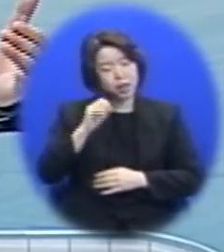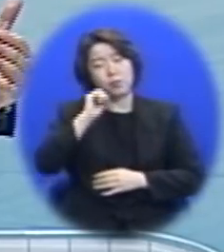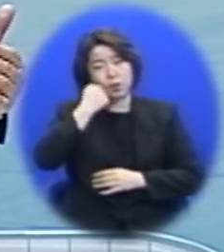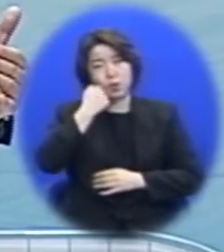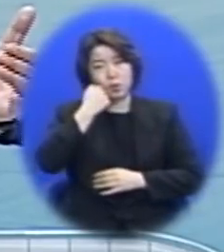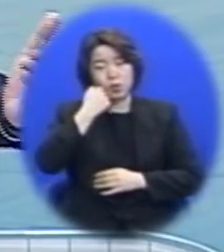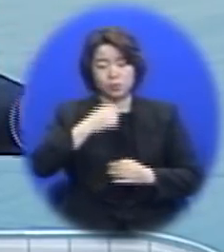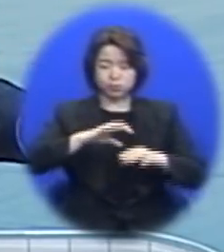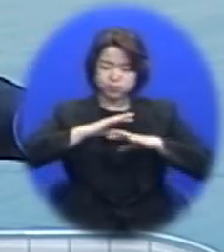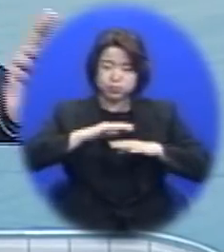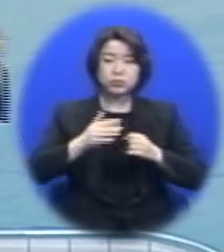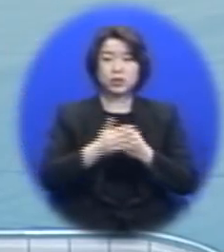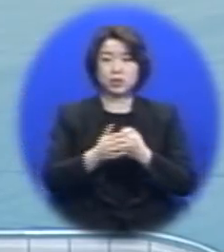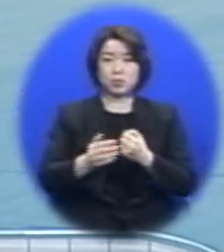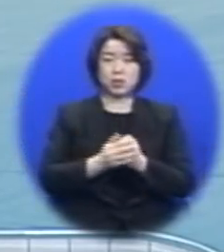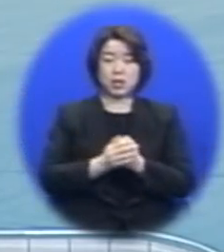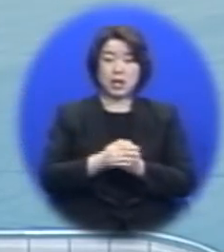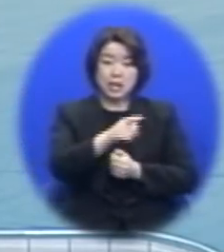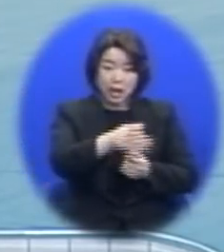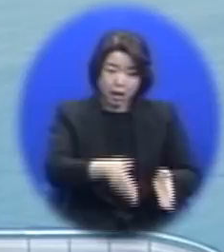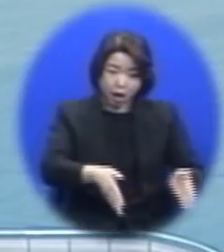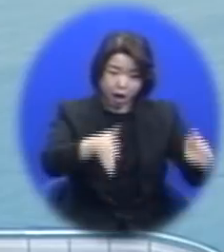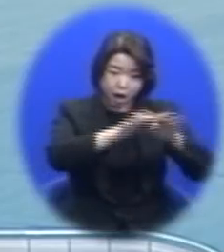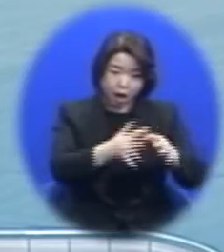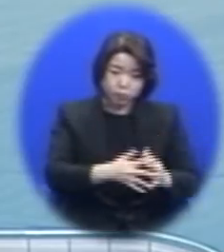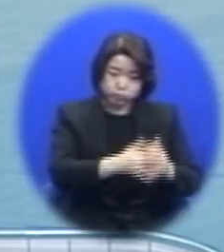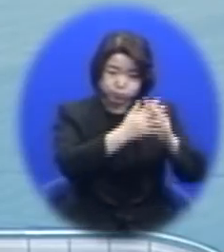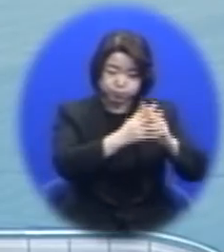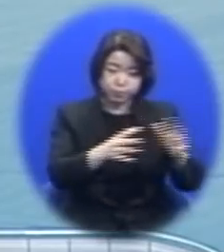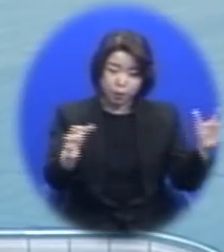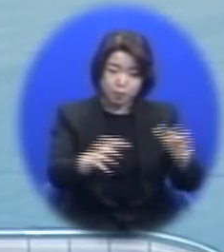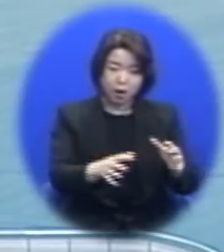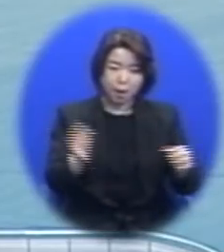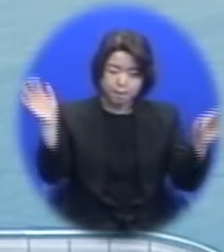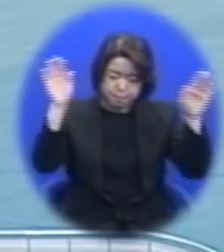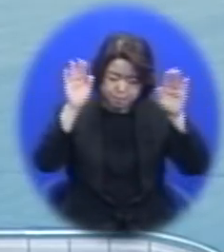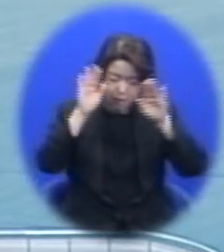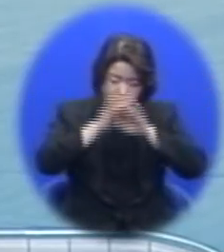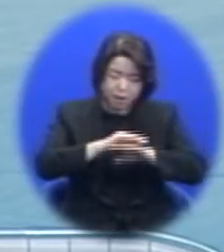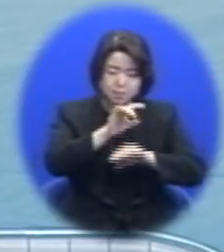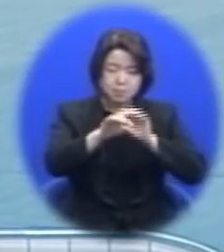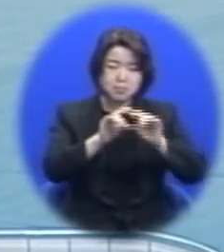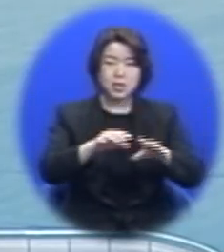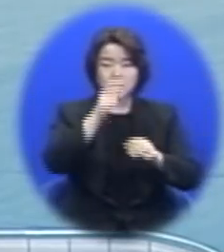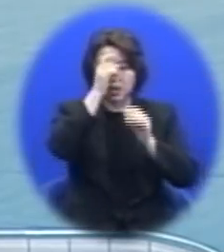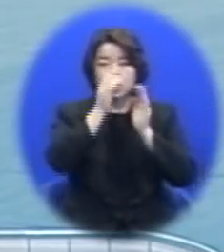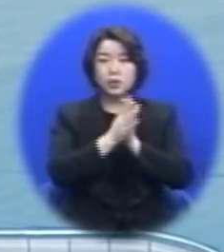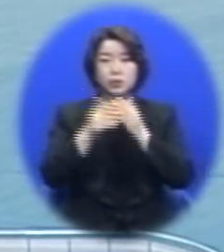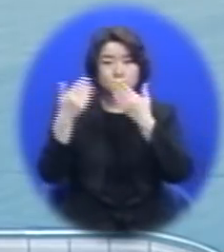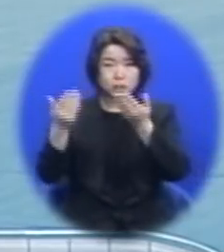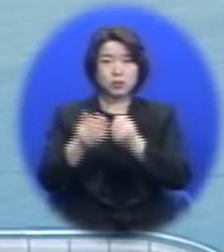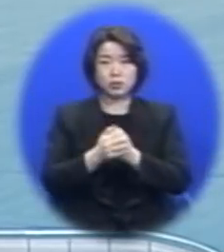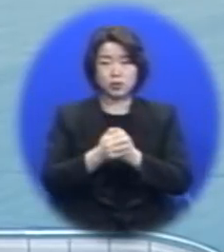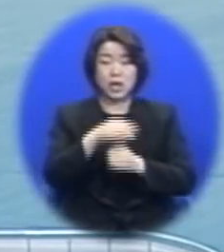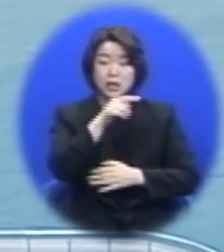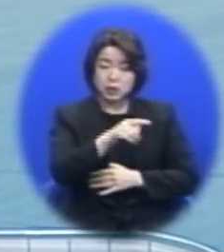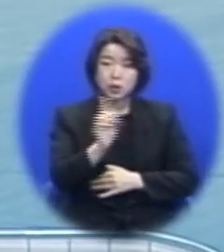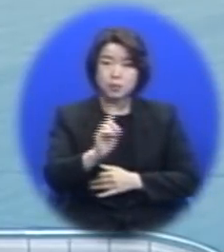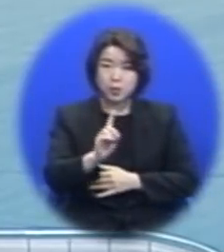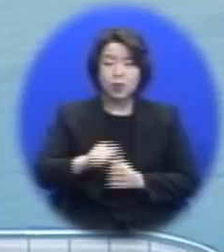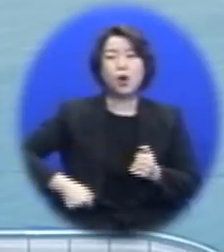그래서 그들은 건축하는 현장에서 모여서 밤마다 기도했는데, 그 기도는 회개의